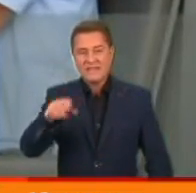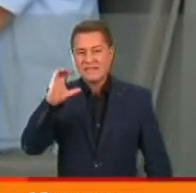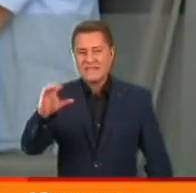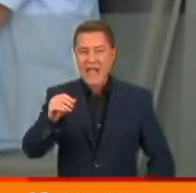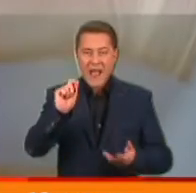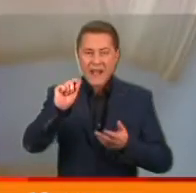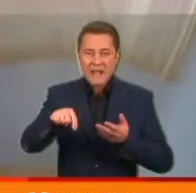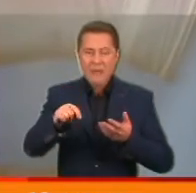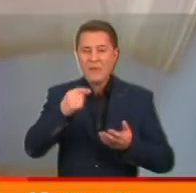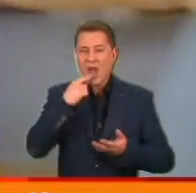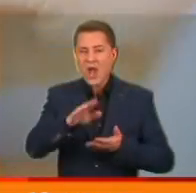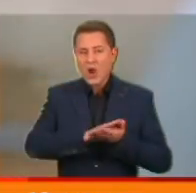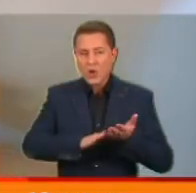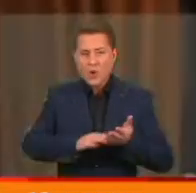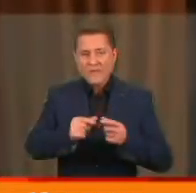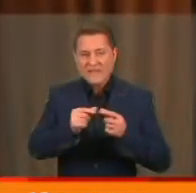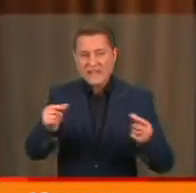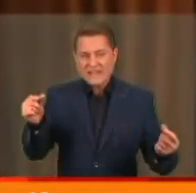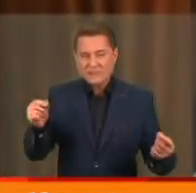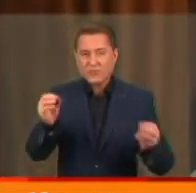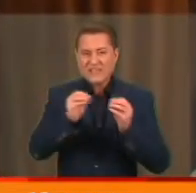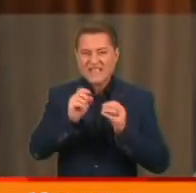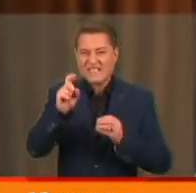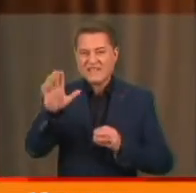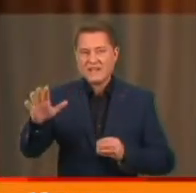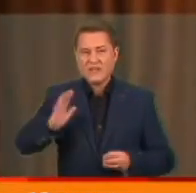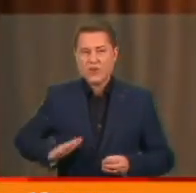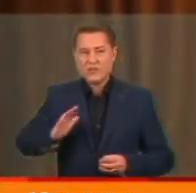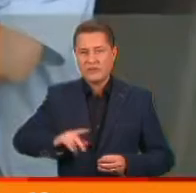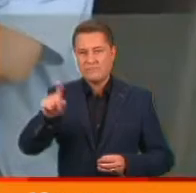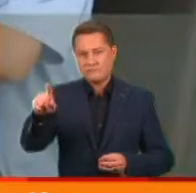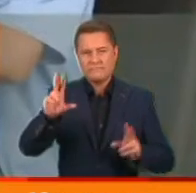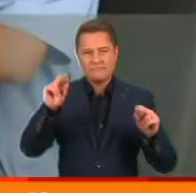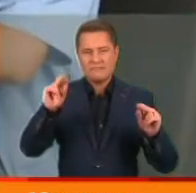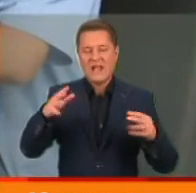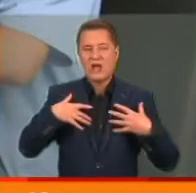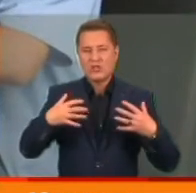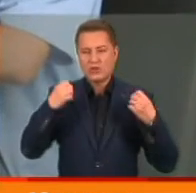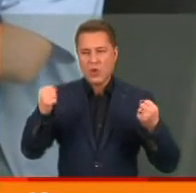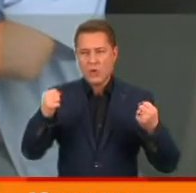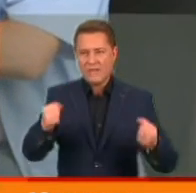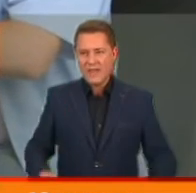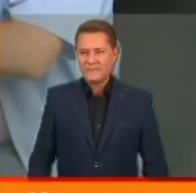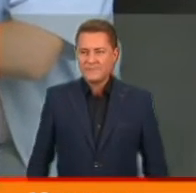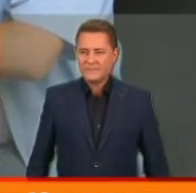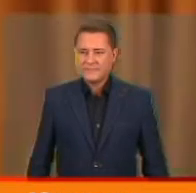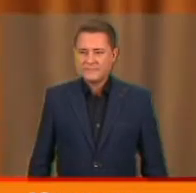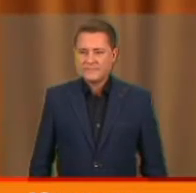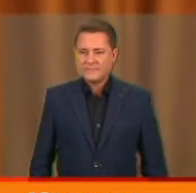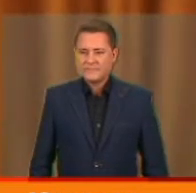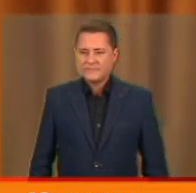Крапля крові на тест-смужку. 10 хвилин очікування. Маша здорова. 24 чоловіка вже ми протестували.